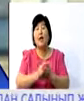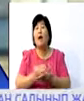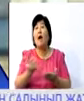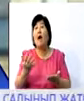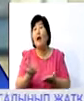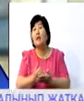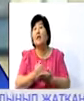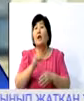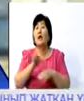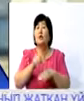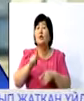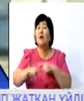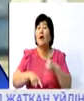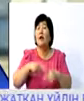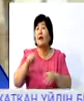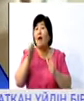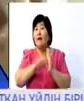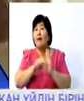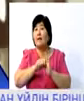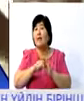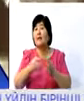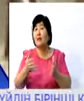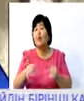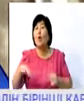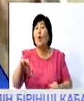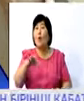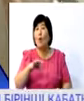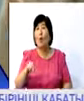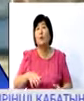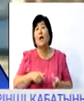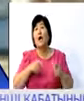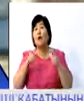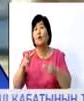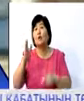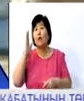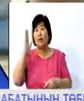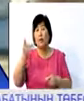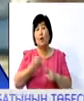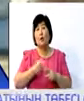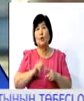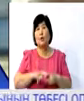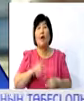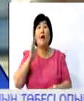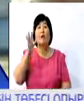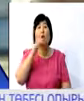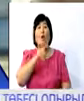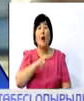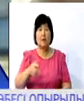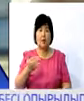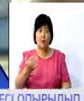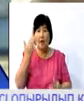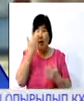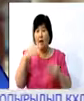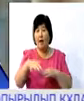Анықталған науқастардың барлығы әрі қарай анализдерін алып, облысқа жолданатын болады. Сондықтан алдағы уақытта да осы